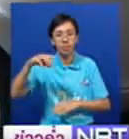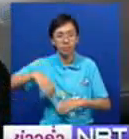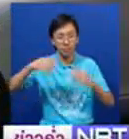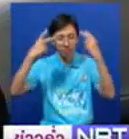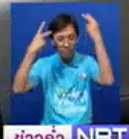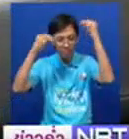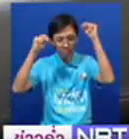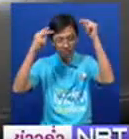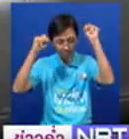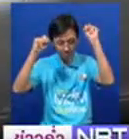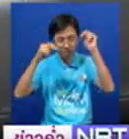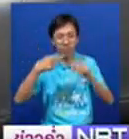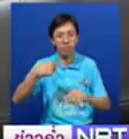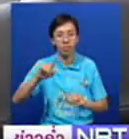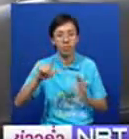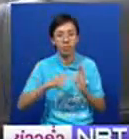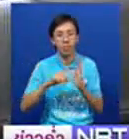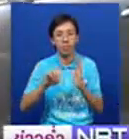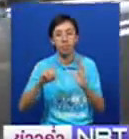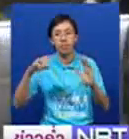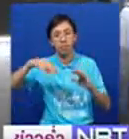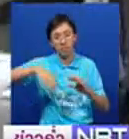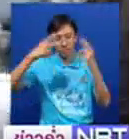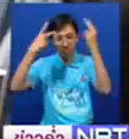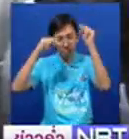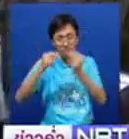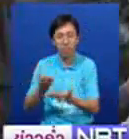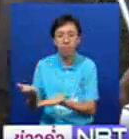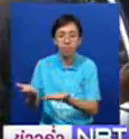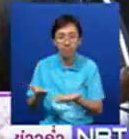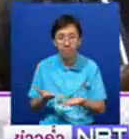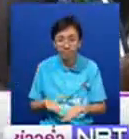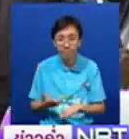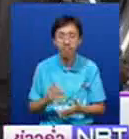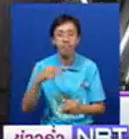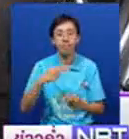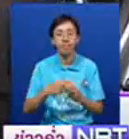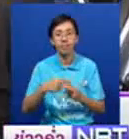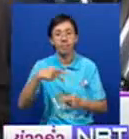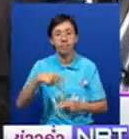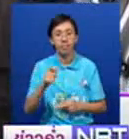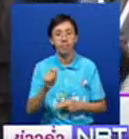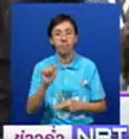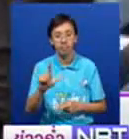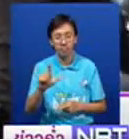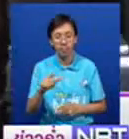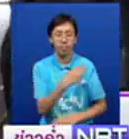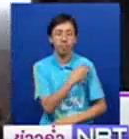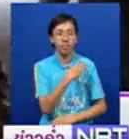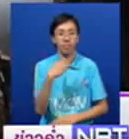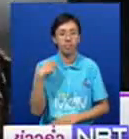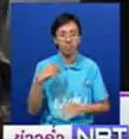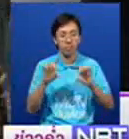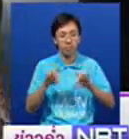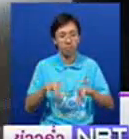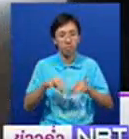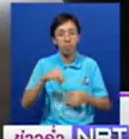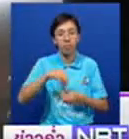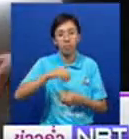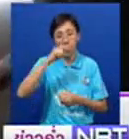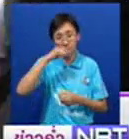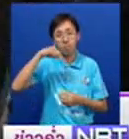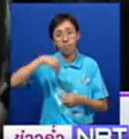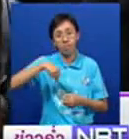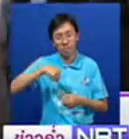รัฐมนตรีและปลัดสำนักนายกรัฐมนตรีให้การต้อนรับนายพอโรลาเออัครราชทูตออสเตรเลียประจำ